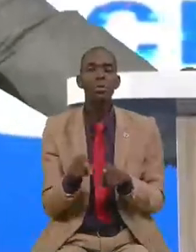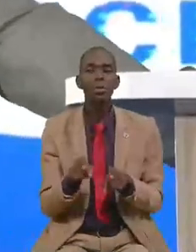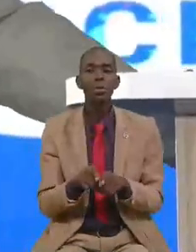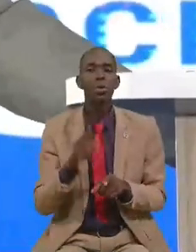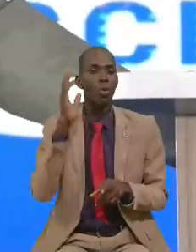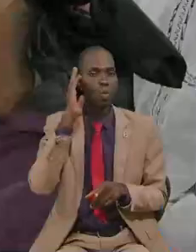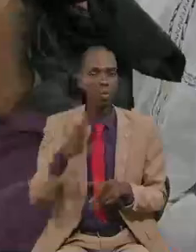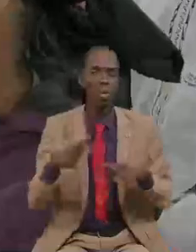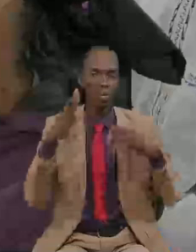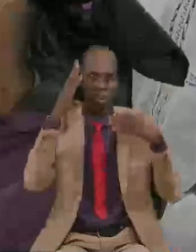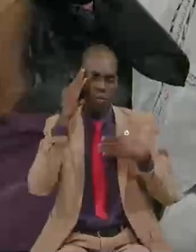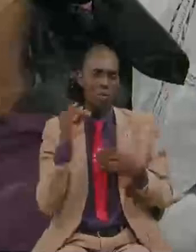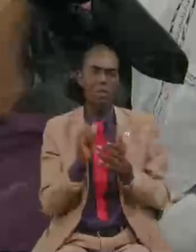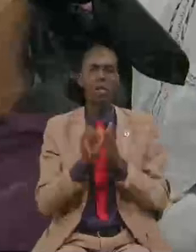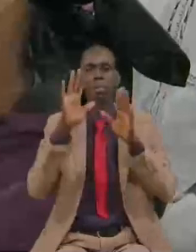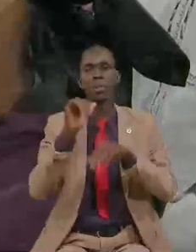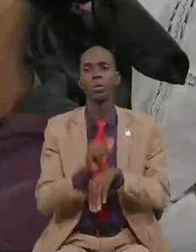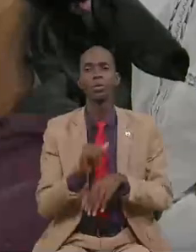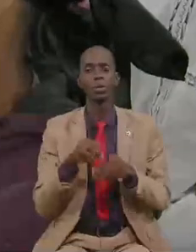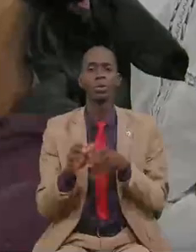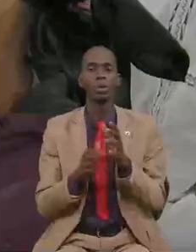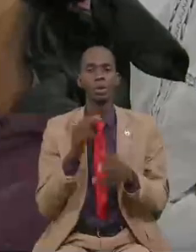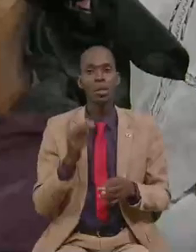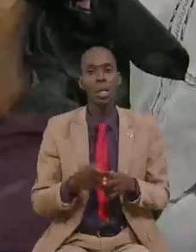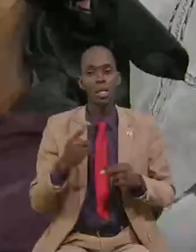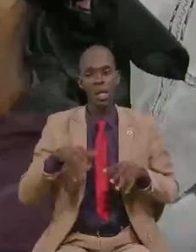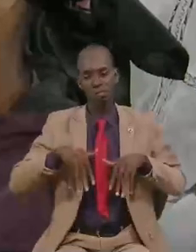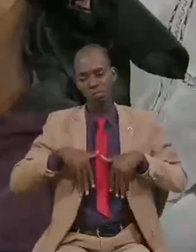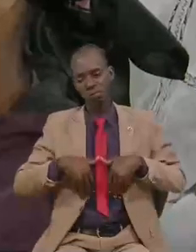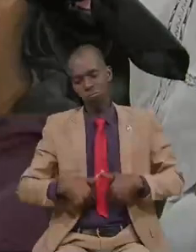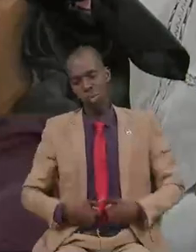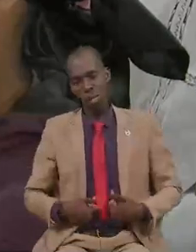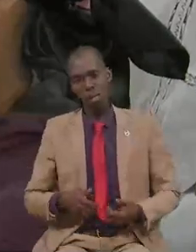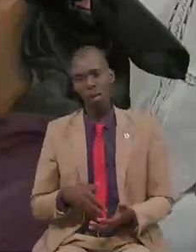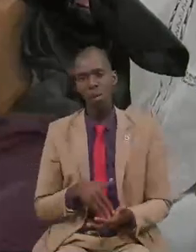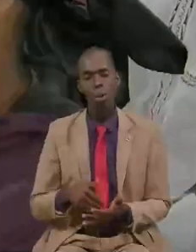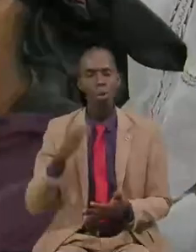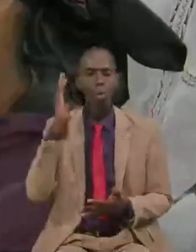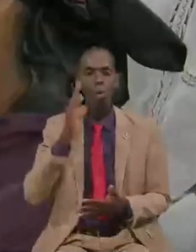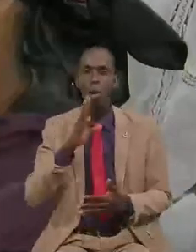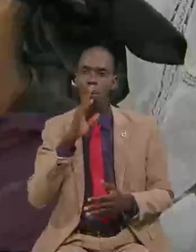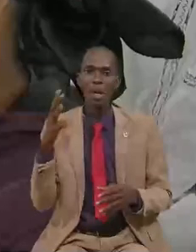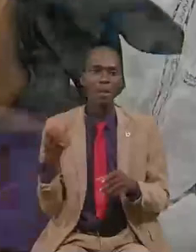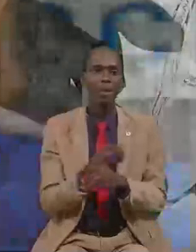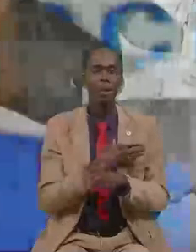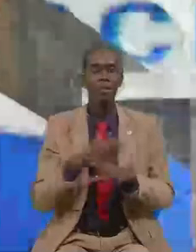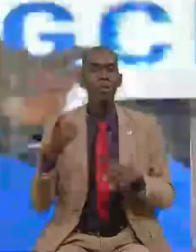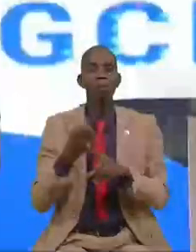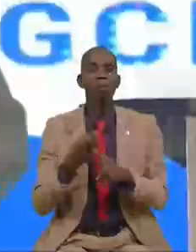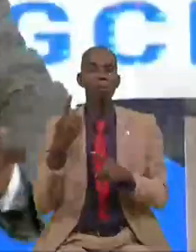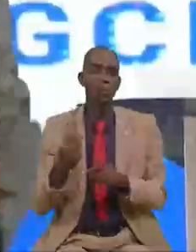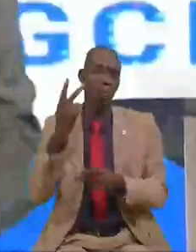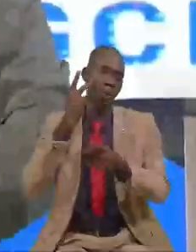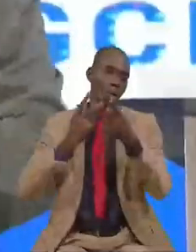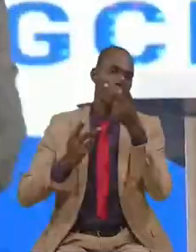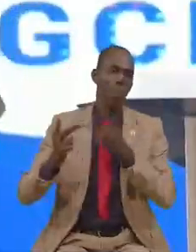tu vas expérimenter ce miracle. La fatigue sera ôtée de la vie du prophète, du